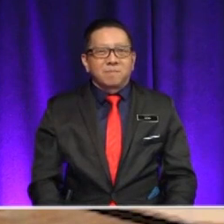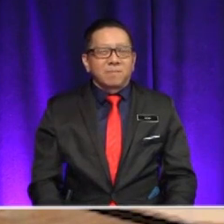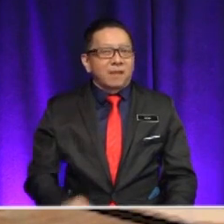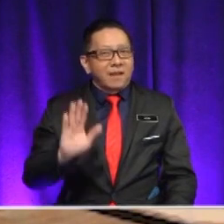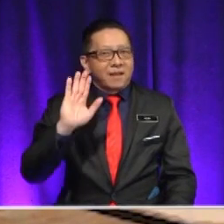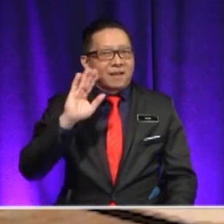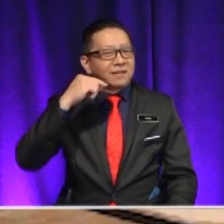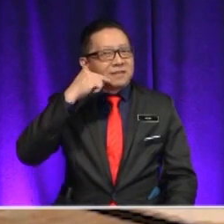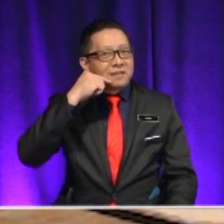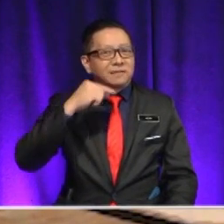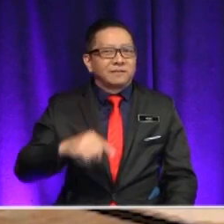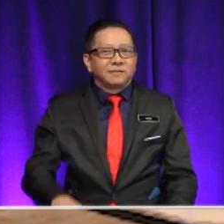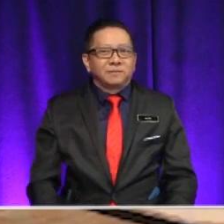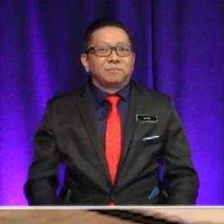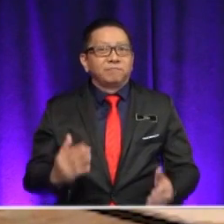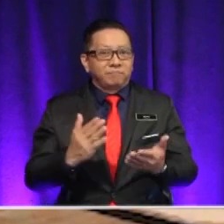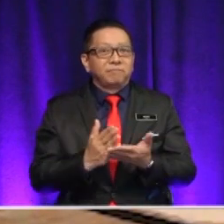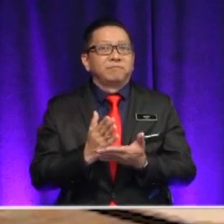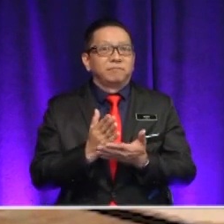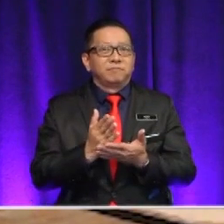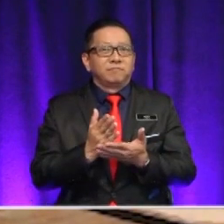Kasih. Seterusnya.